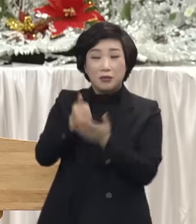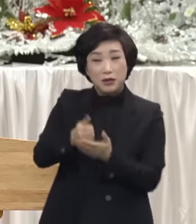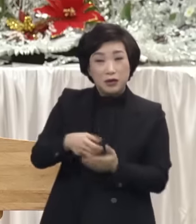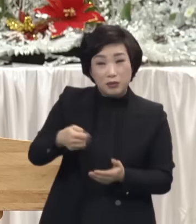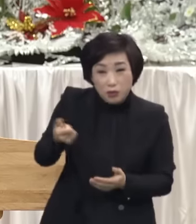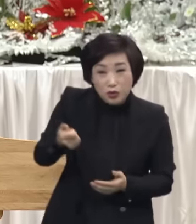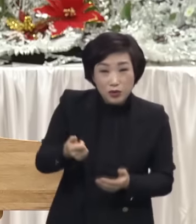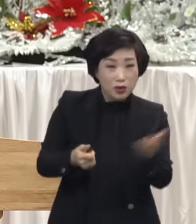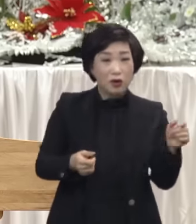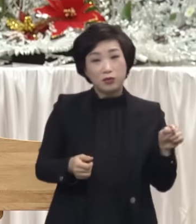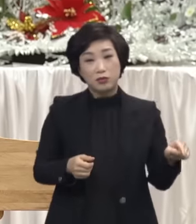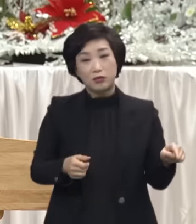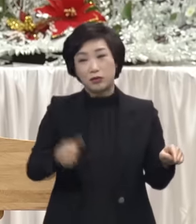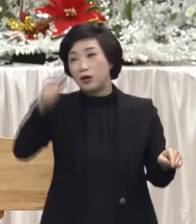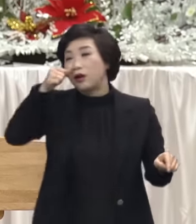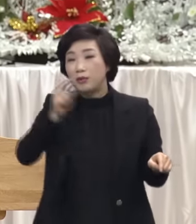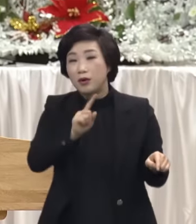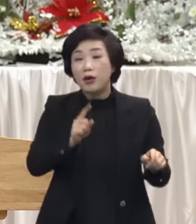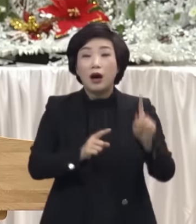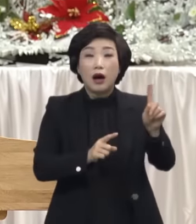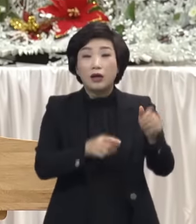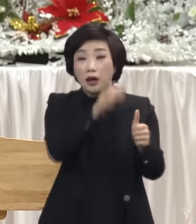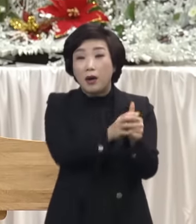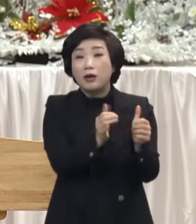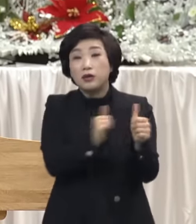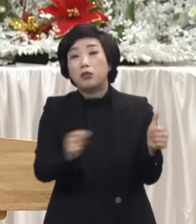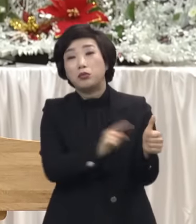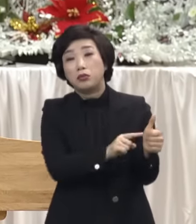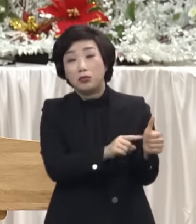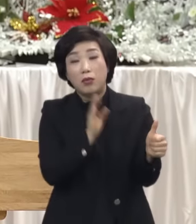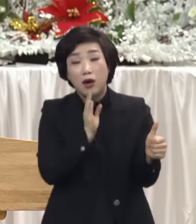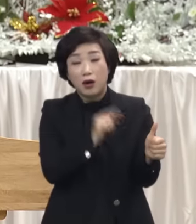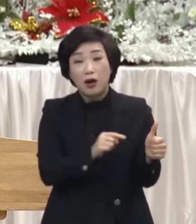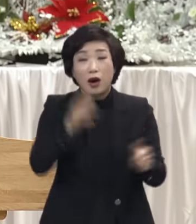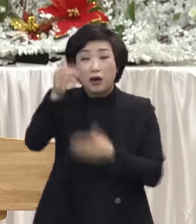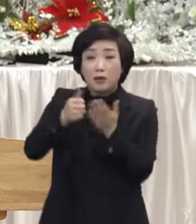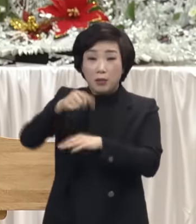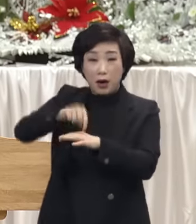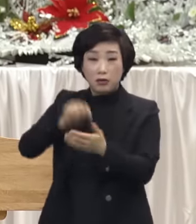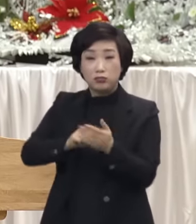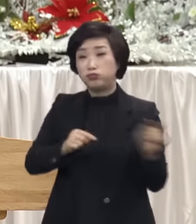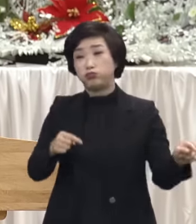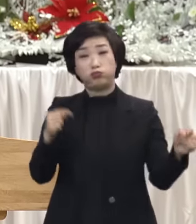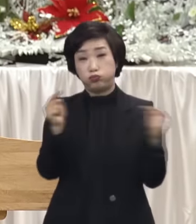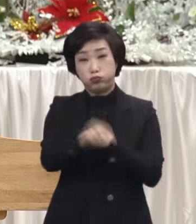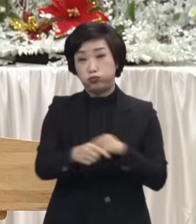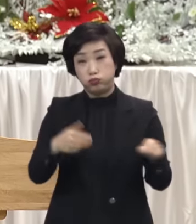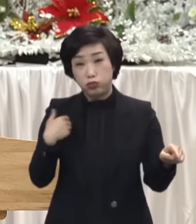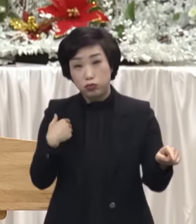무시하는 자들은 하달라도 받은 자와 같이 하나님 마음 자체를 모른다.